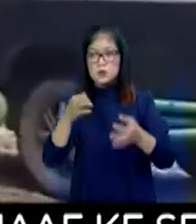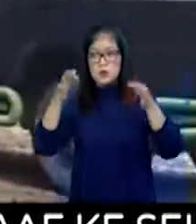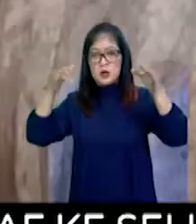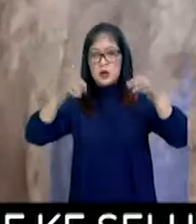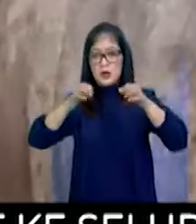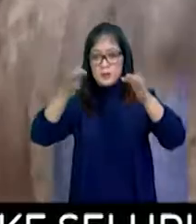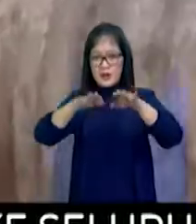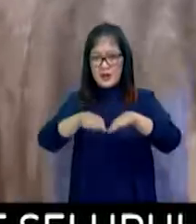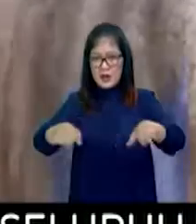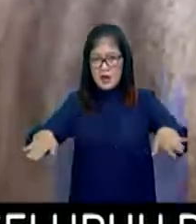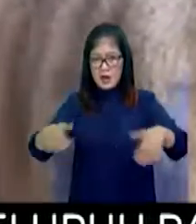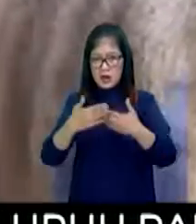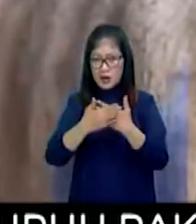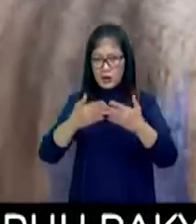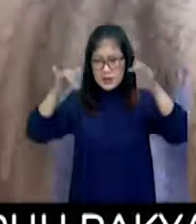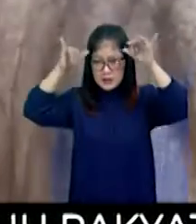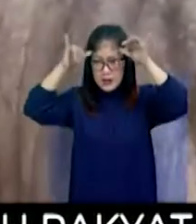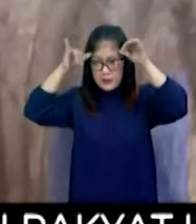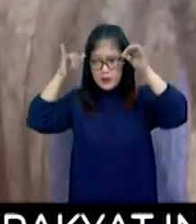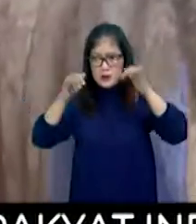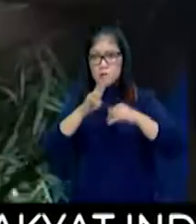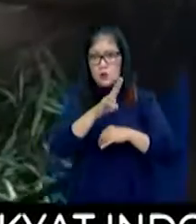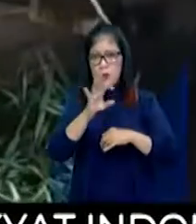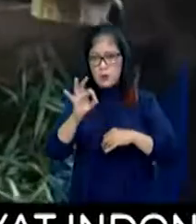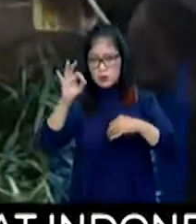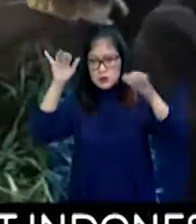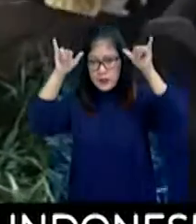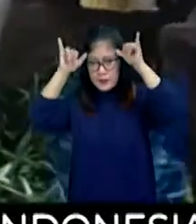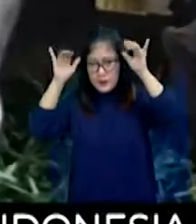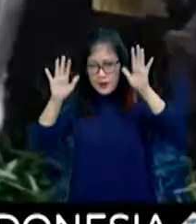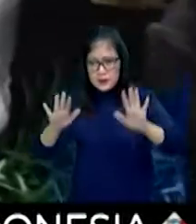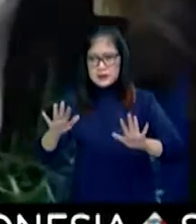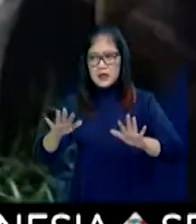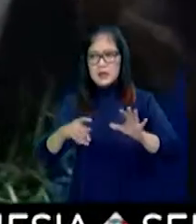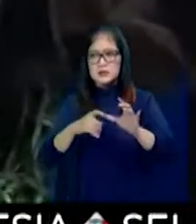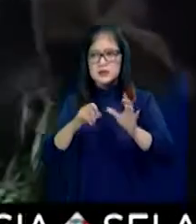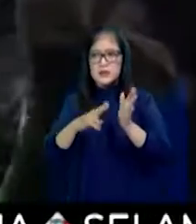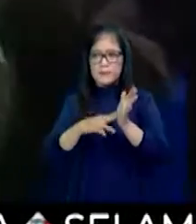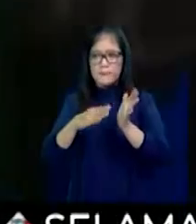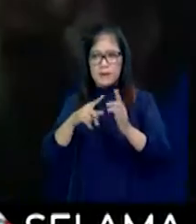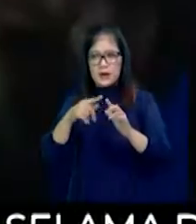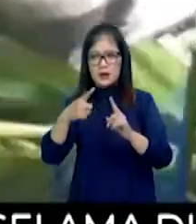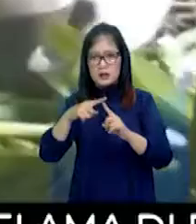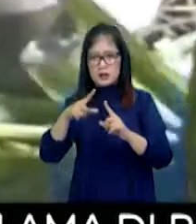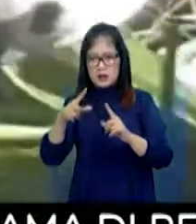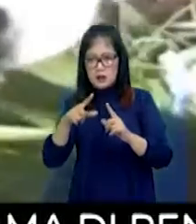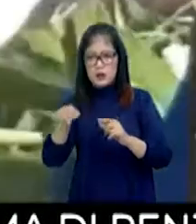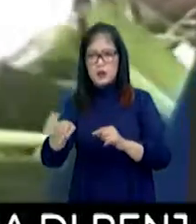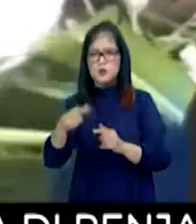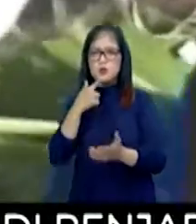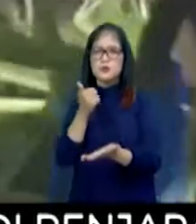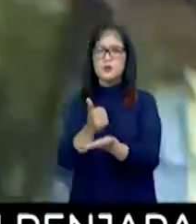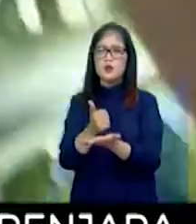saat ini hanya memiliki tak lebih dari 20 ekor sapi jenis Simmental, Limousin, serta Brahmana yang merupakan jenis sapi impor asal